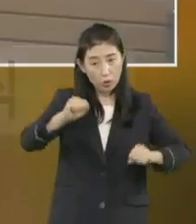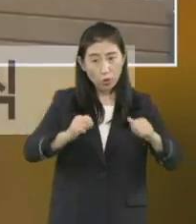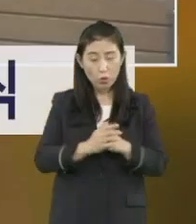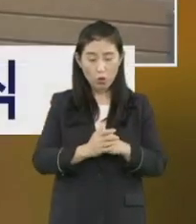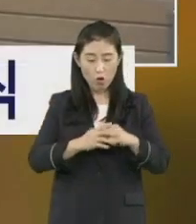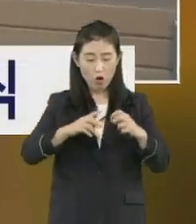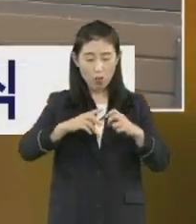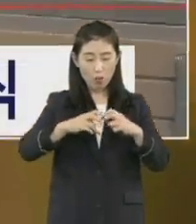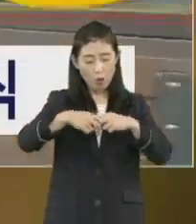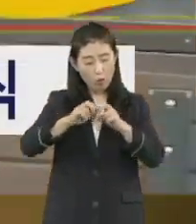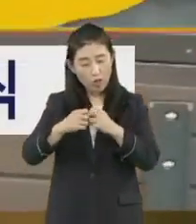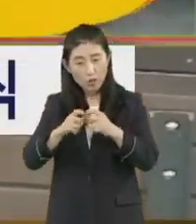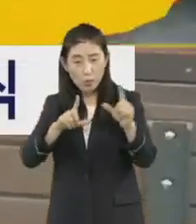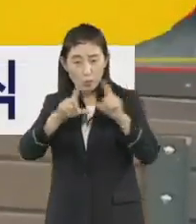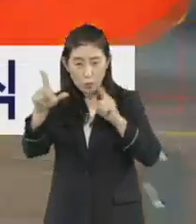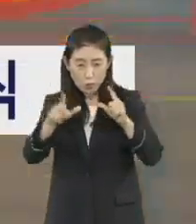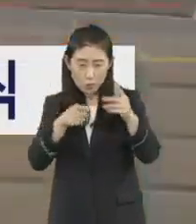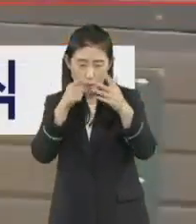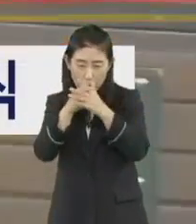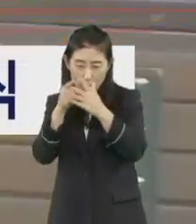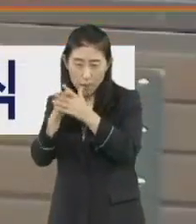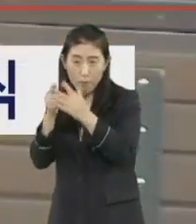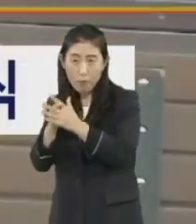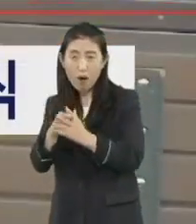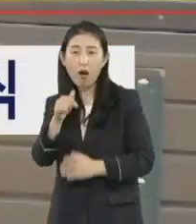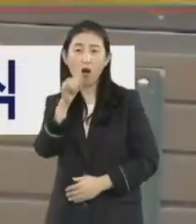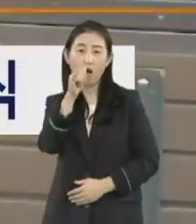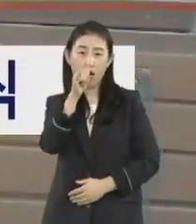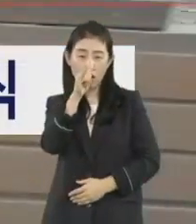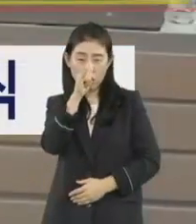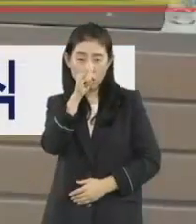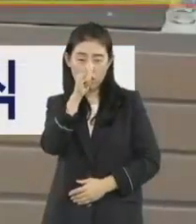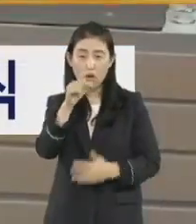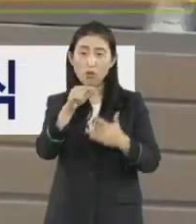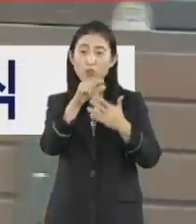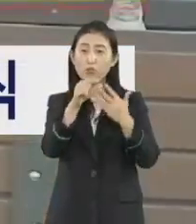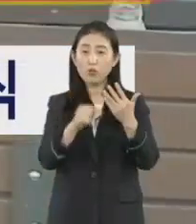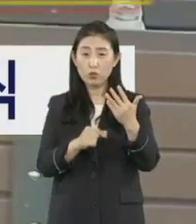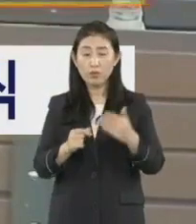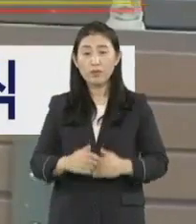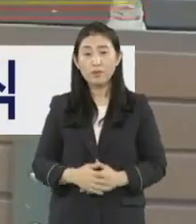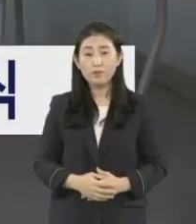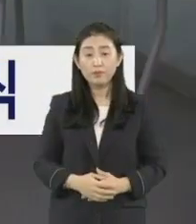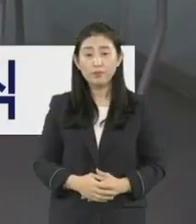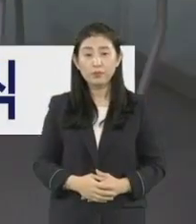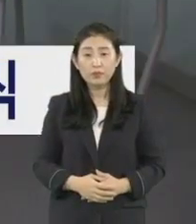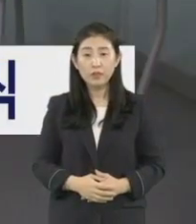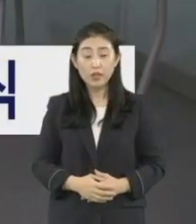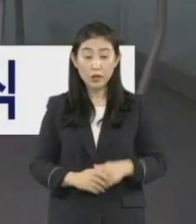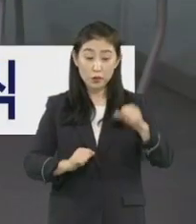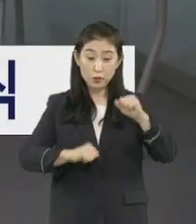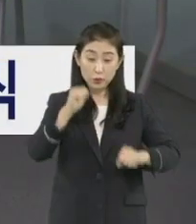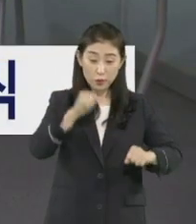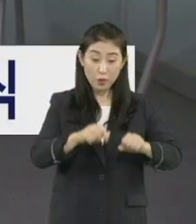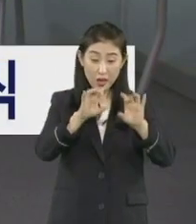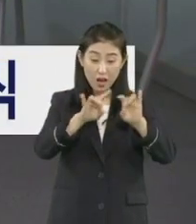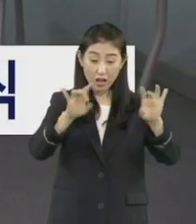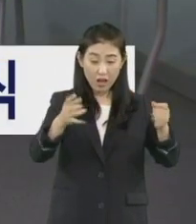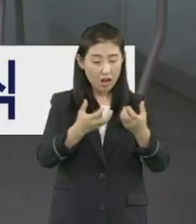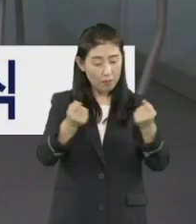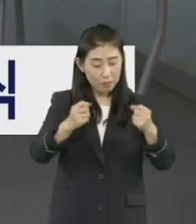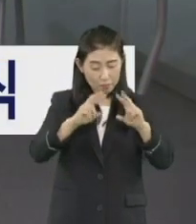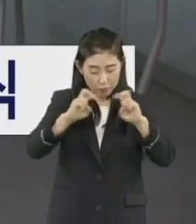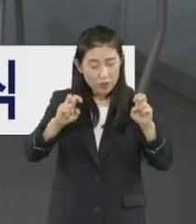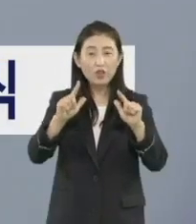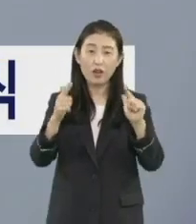관절 수준에서 정확하게 인식할 수 있도록 설계한 딥러닝 학습입니다. 움직임을 하나씩 떼어 탐지하는